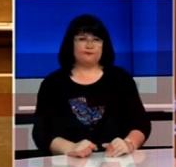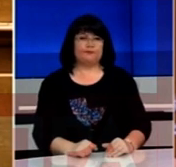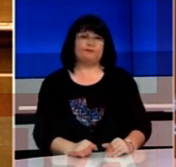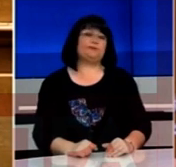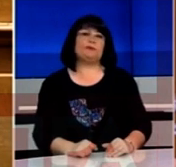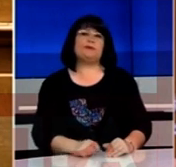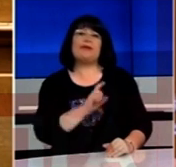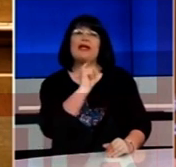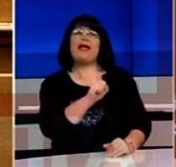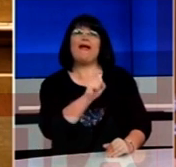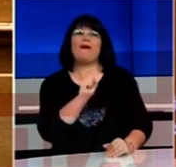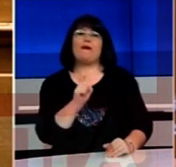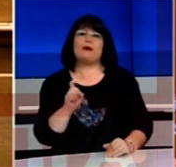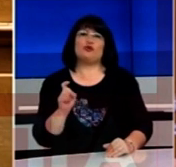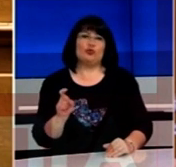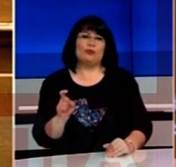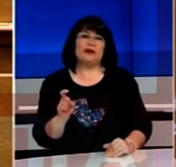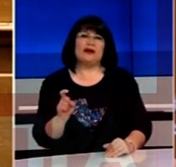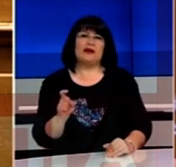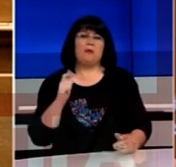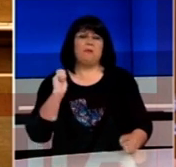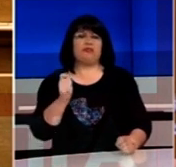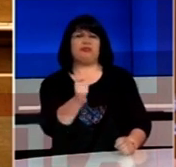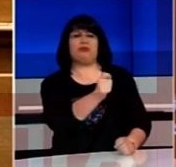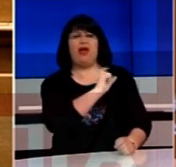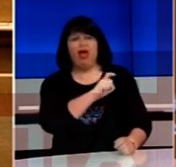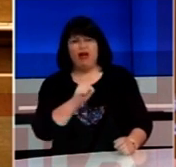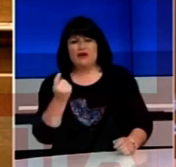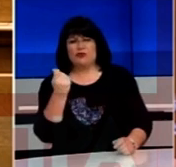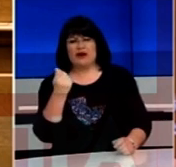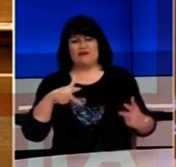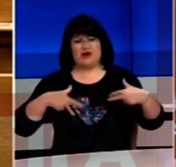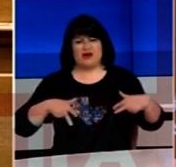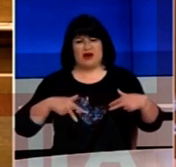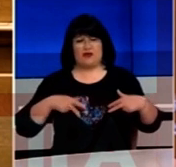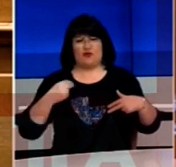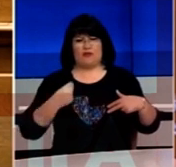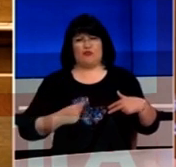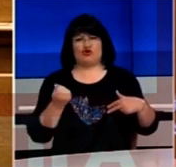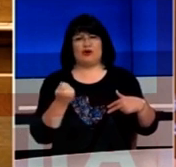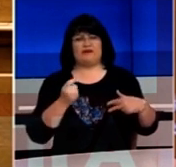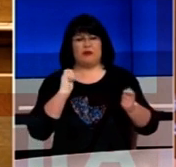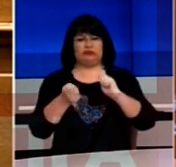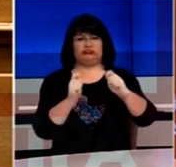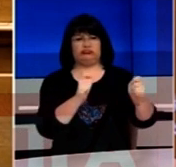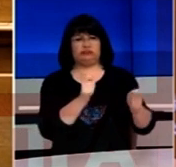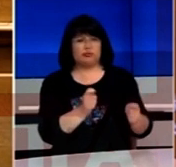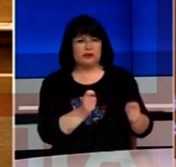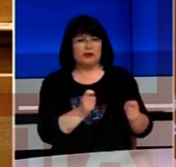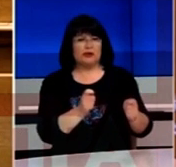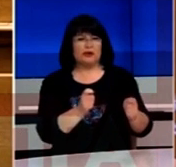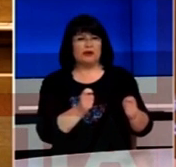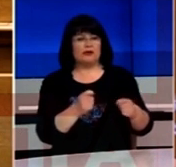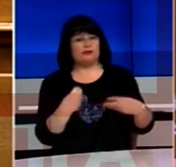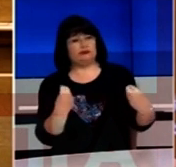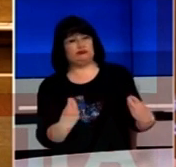Παρά τα εκατομμύρια που μοιράζετε, κρατικό χρήμα, δημόσιο χρήμα, για να σας φιλοτεχνούν